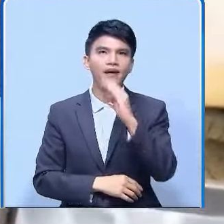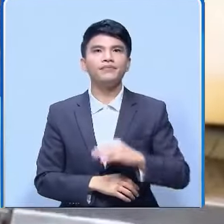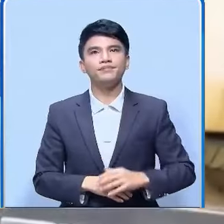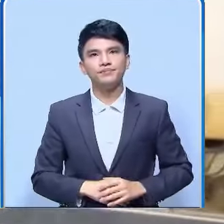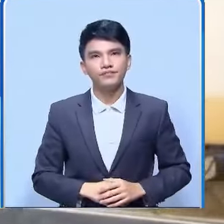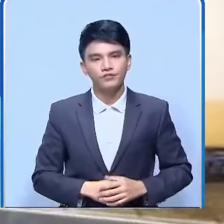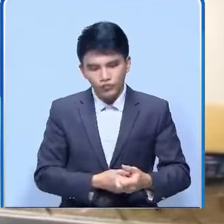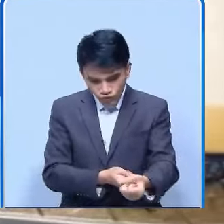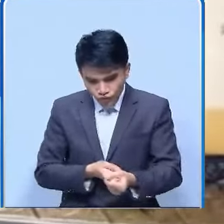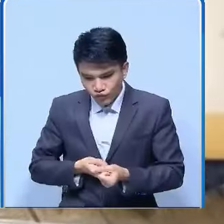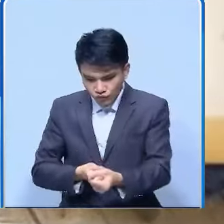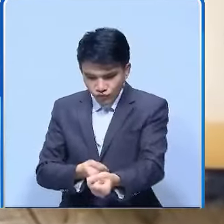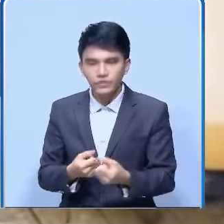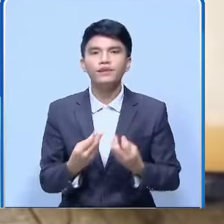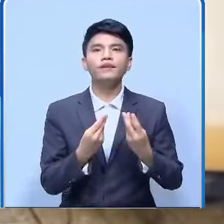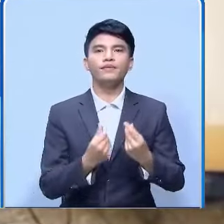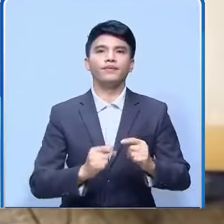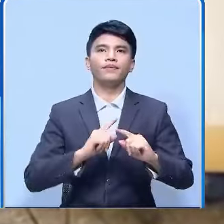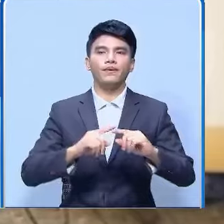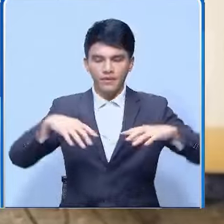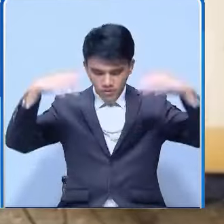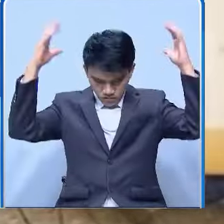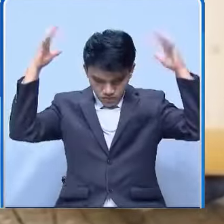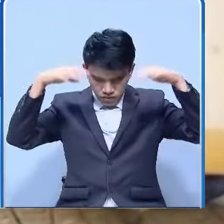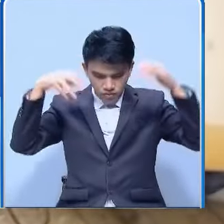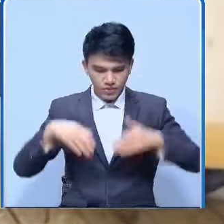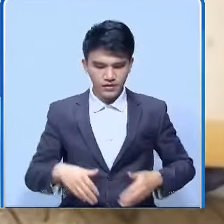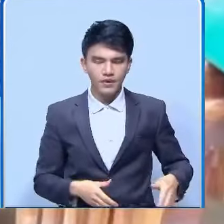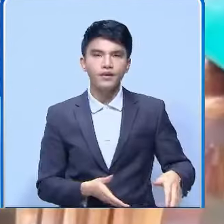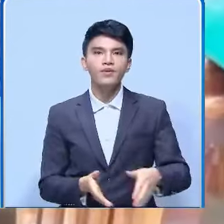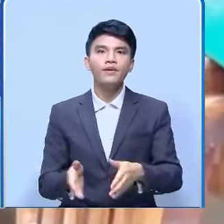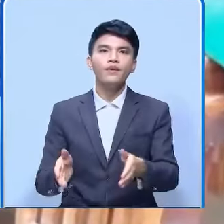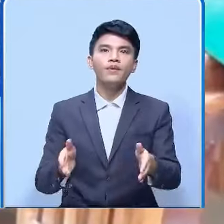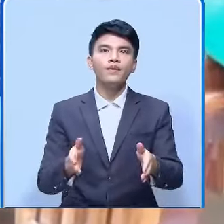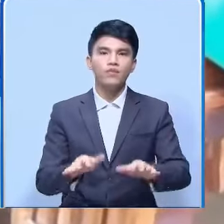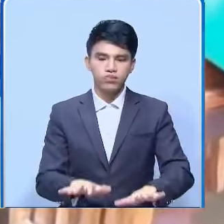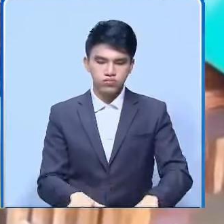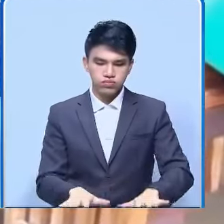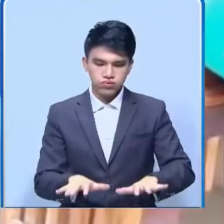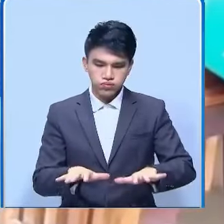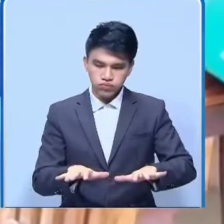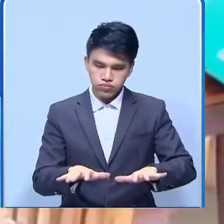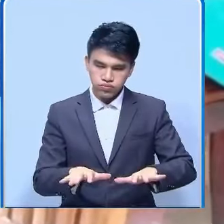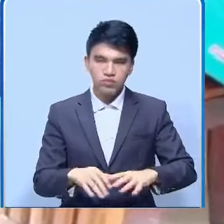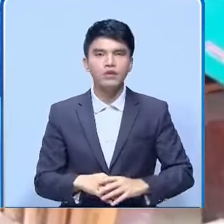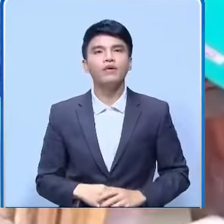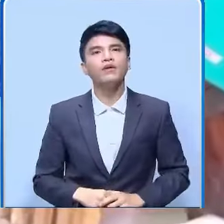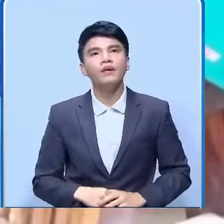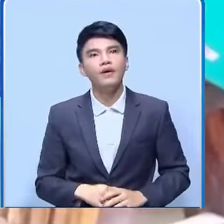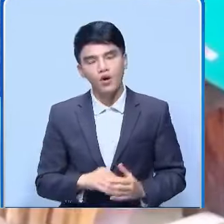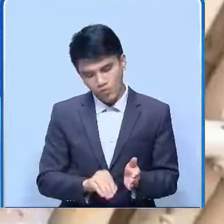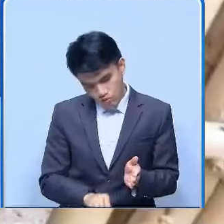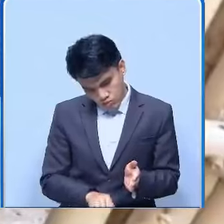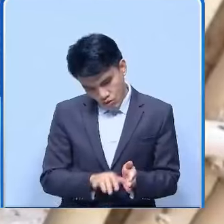ล้างทำความสะอาดดินโคลนหลังจากฝนตกหนักน้ำในคลองสาธารณะหลังร้านระบายลงทะเลไม่ทันครับก็ล้นตลิ่งท่วมบ้าน